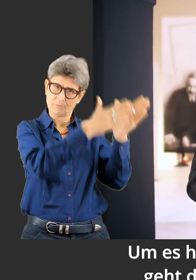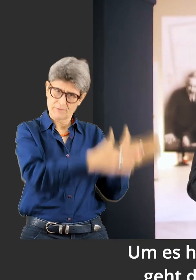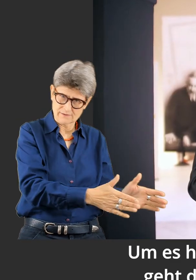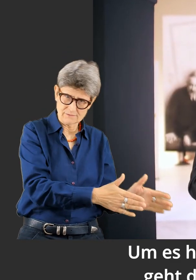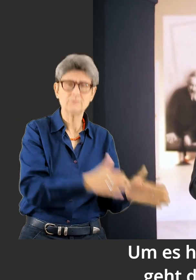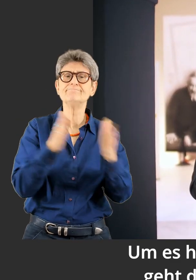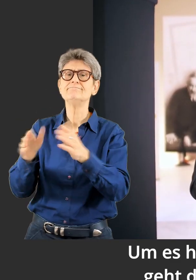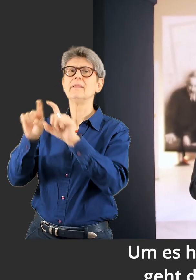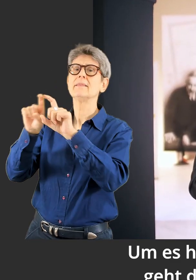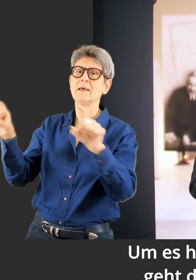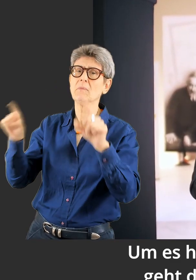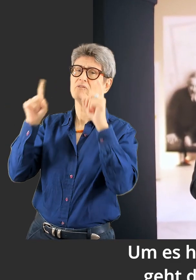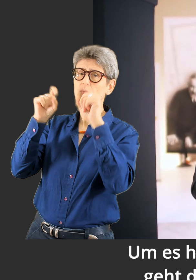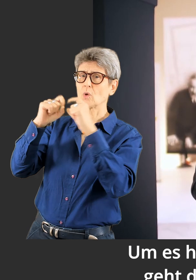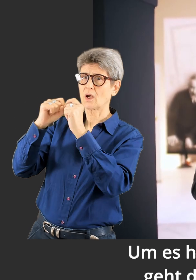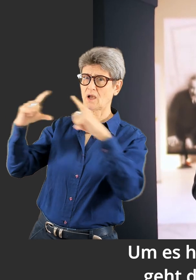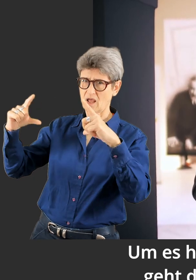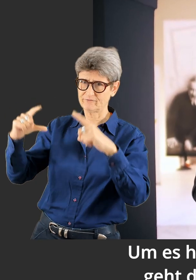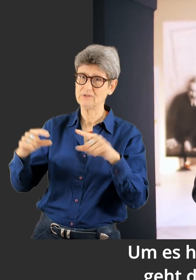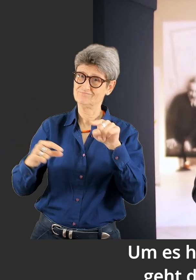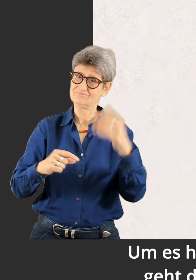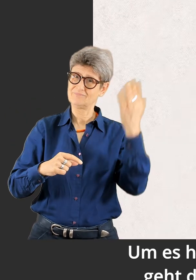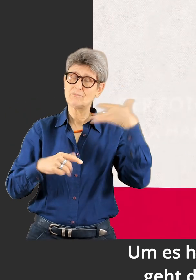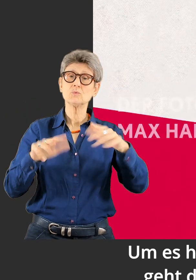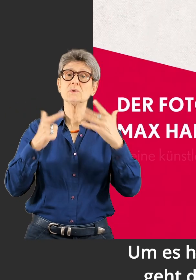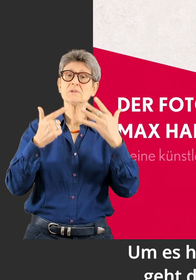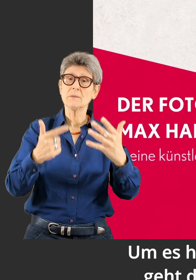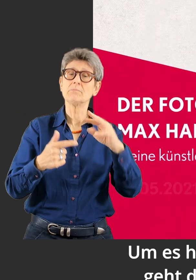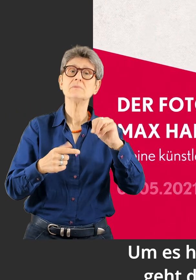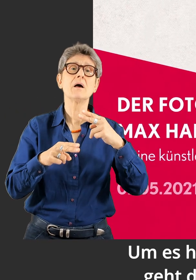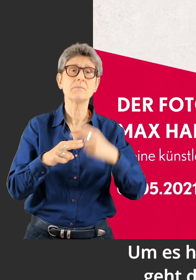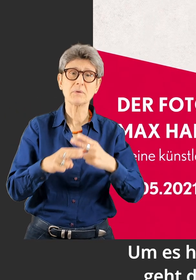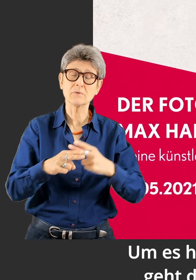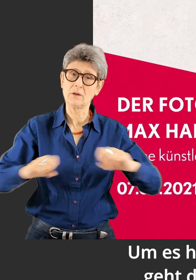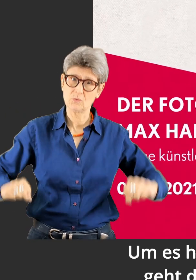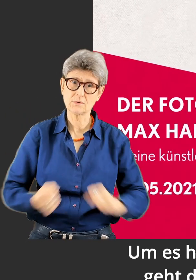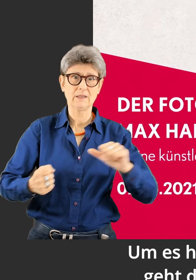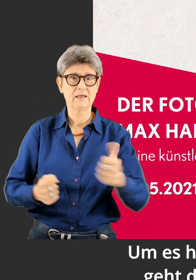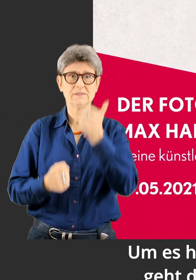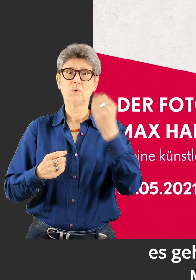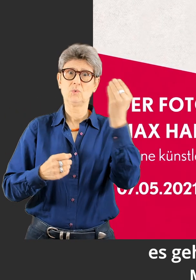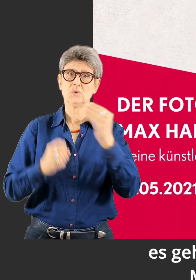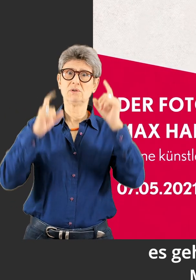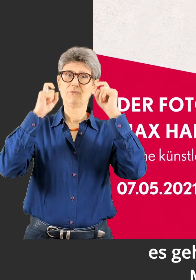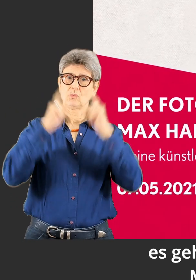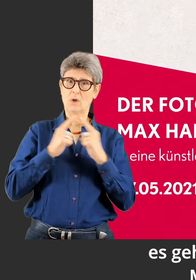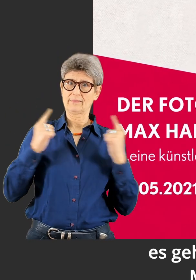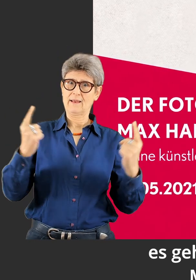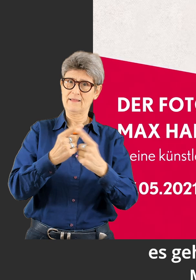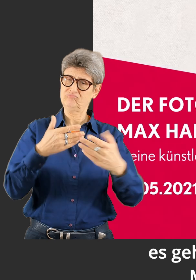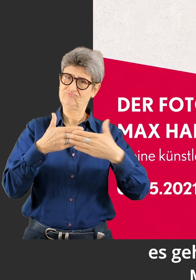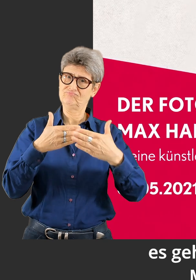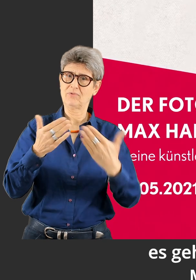Um es hamburgisch auszudrücken, worum geht das? Es geht um einen Fotografen, es geht um